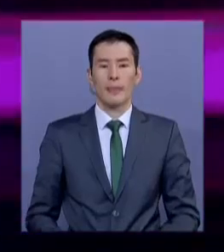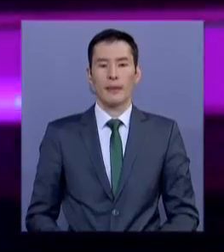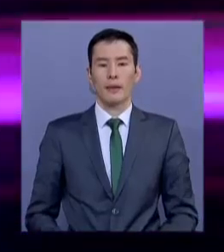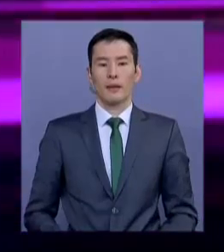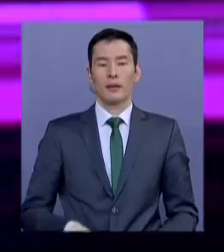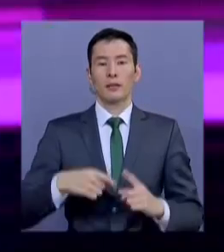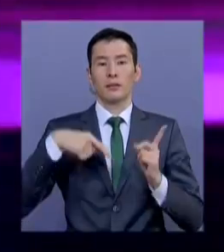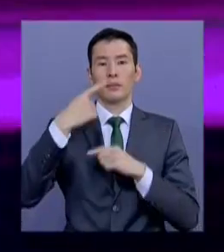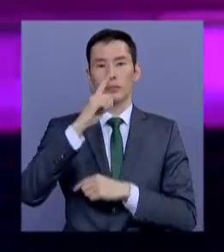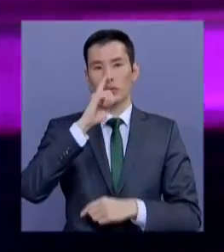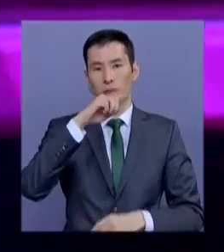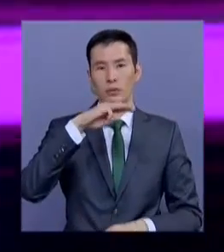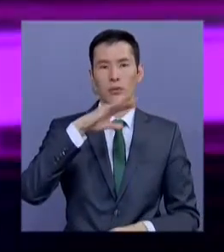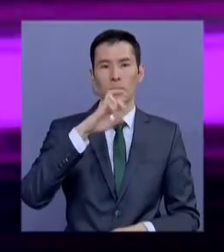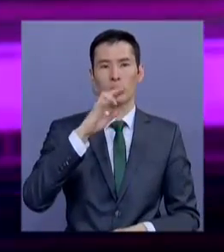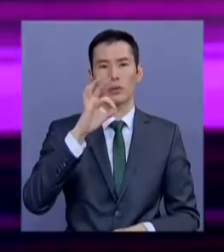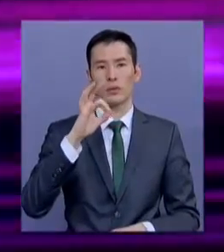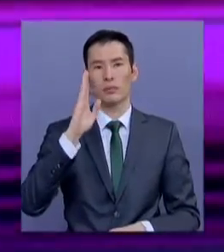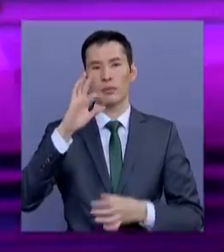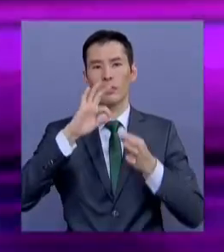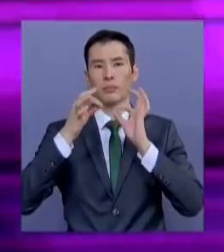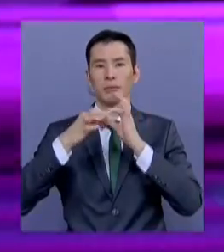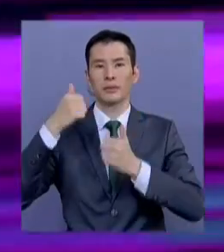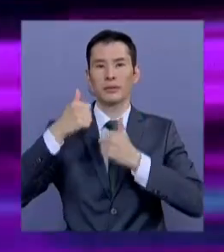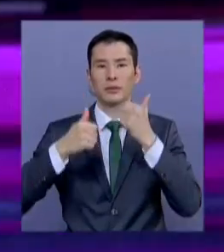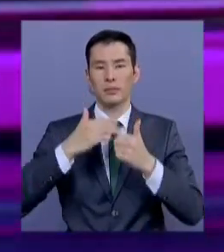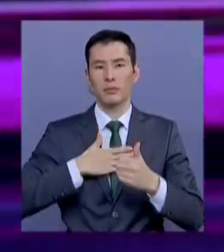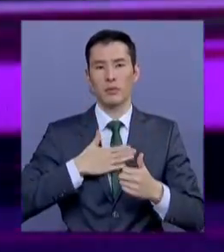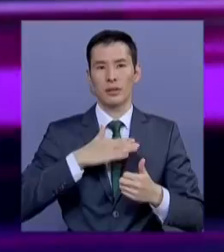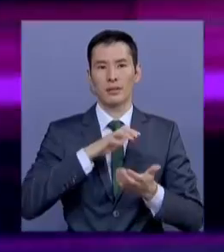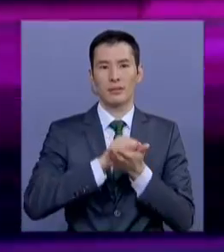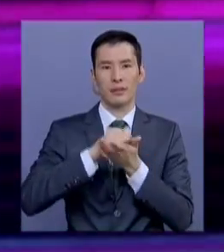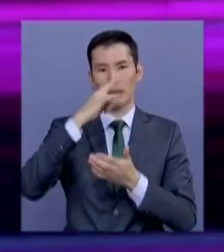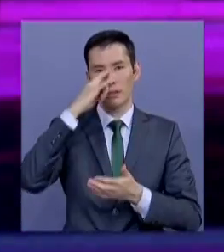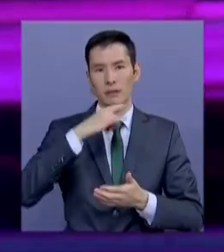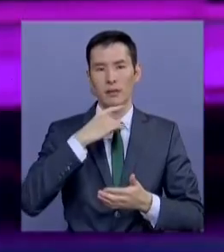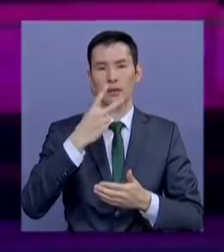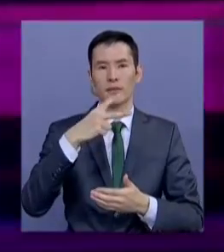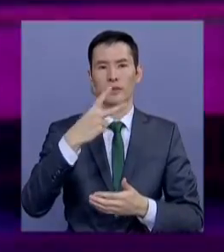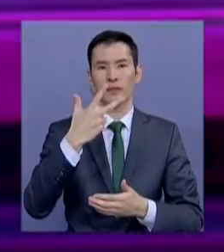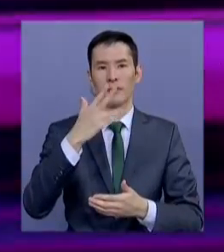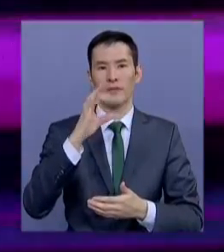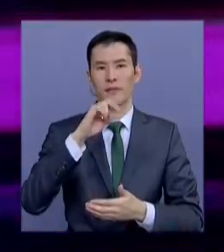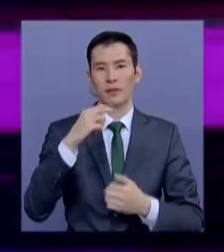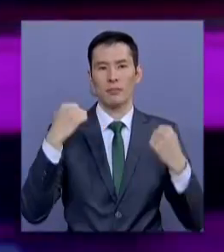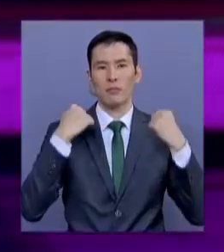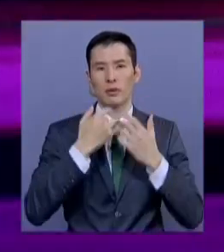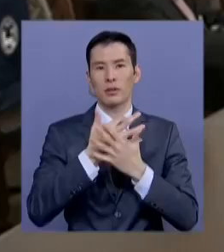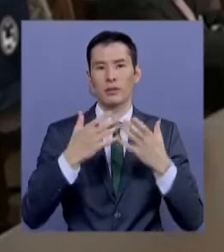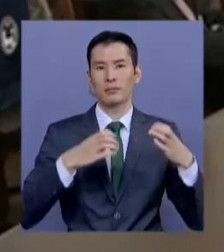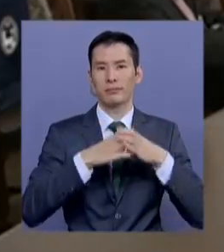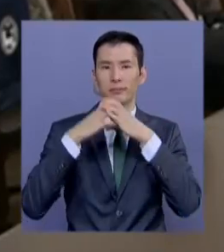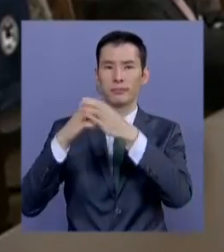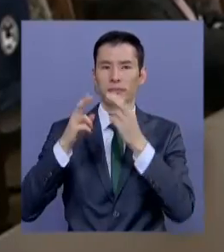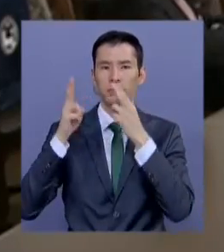Ал келесі жылы Токиода өтетін Олимпиада ойындарына жерлестеріміз спорттың 22 түрі бойынша бәсекеге түседі. Бұл туралы Ұлттық Олимпиада